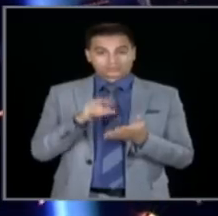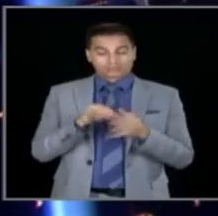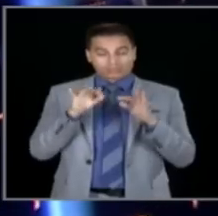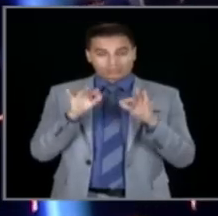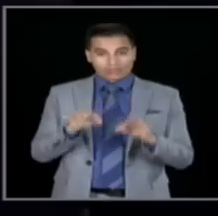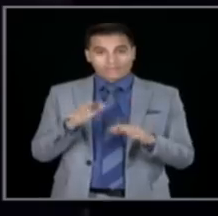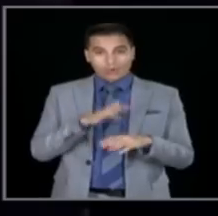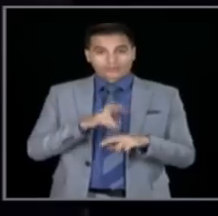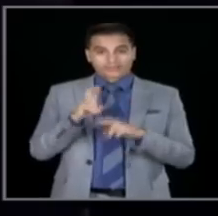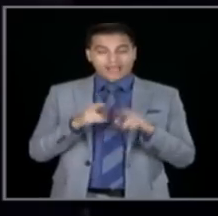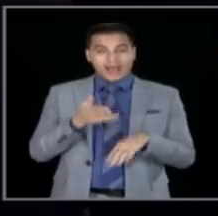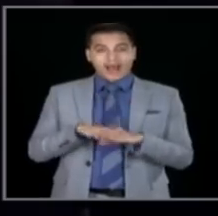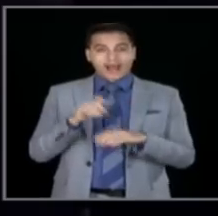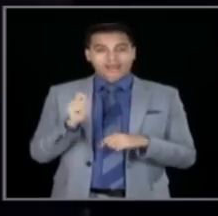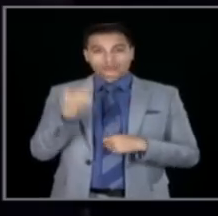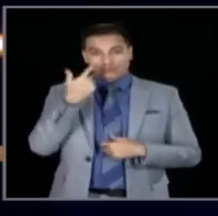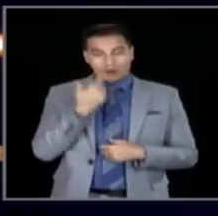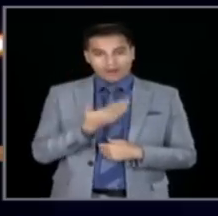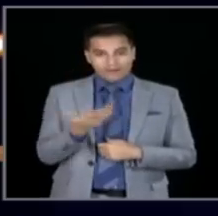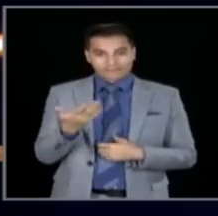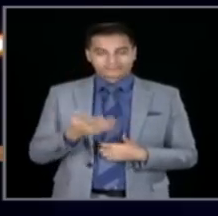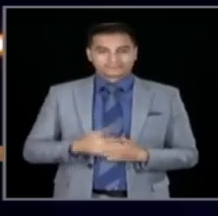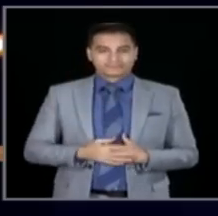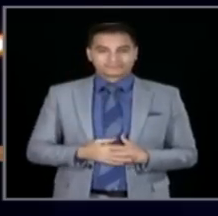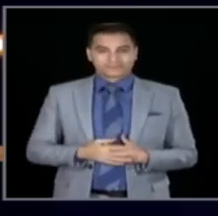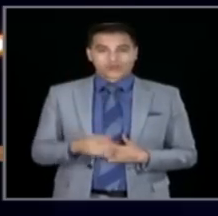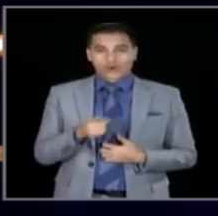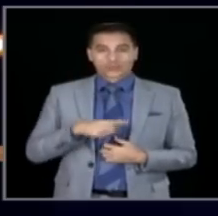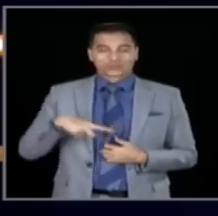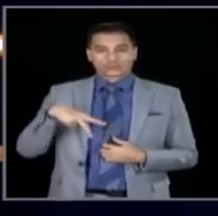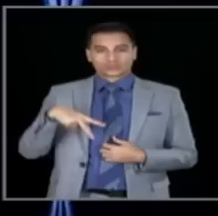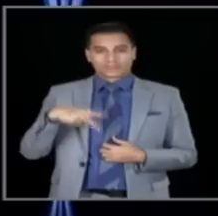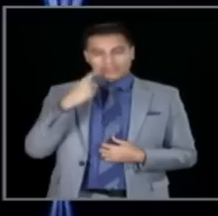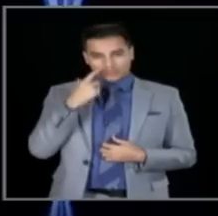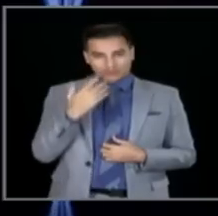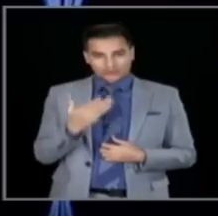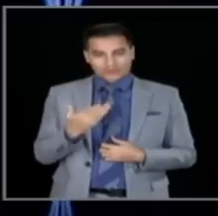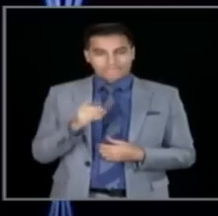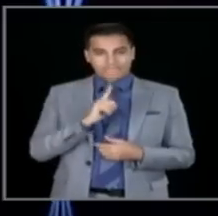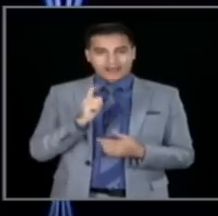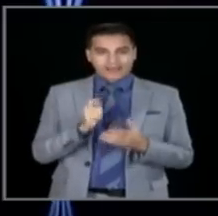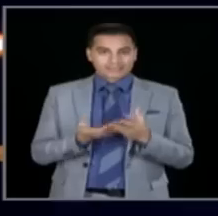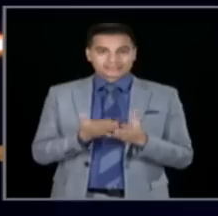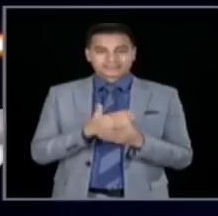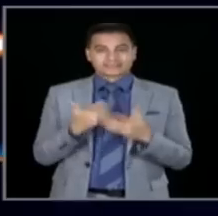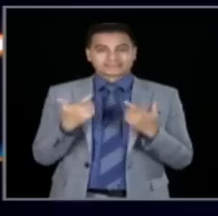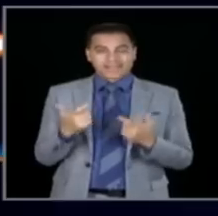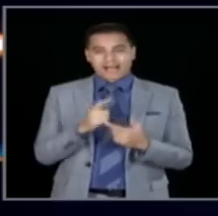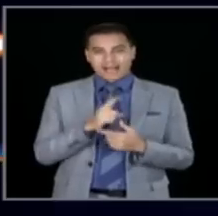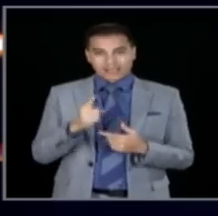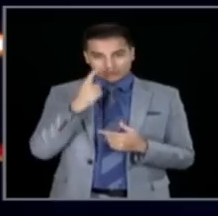طبعاً أسئلتنا هتعتمد على السرعة. ليكوا أنتوا التمانية، محدش هيستنى